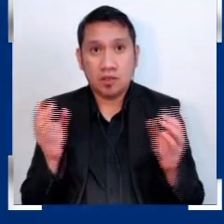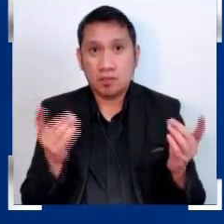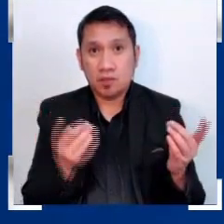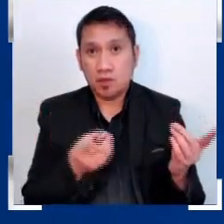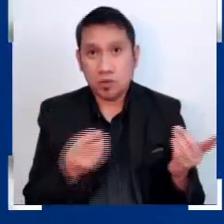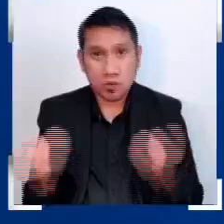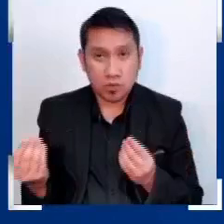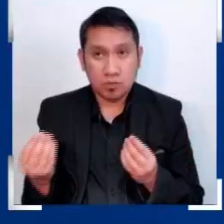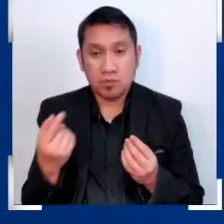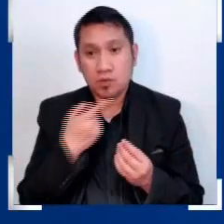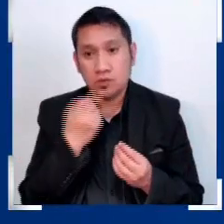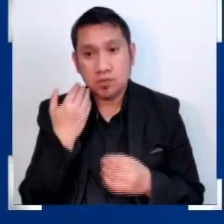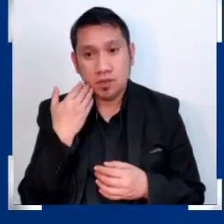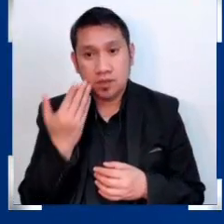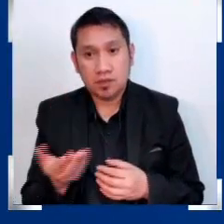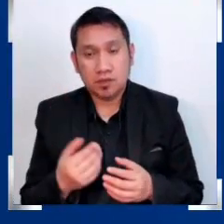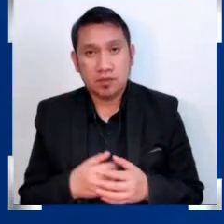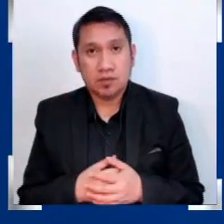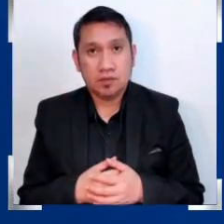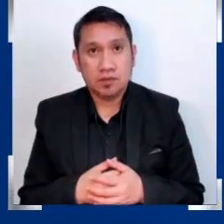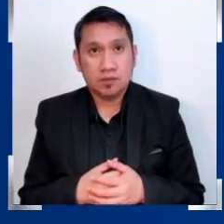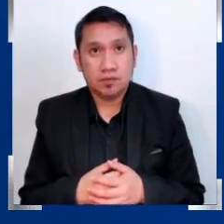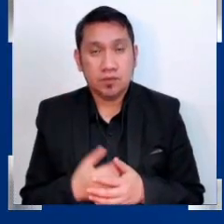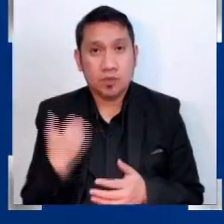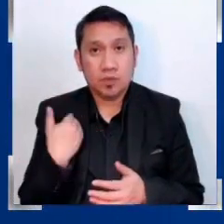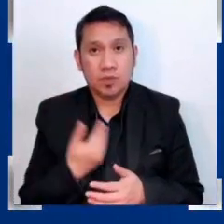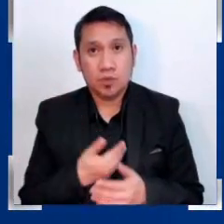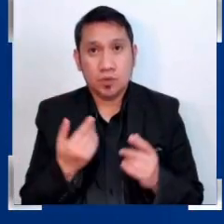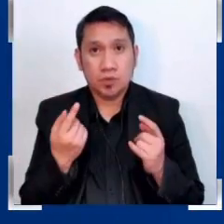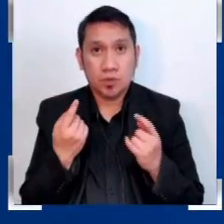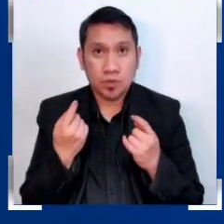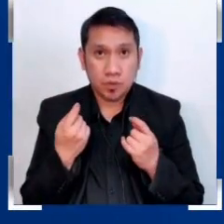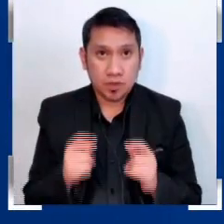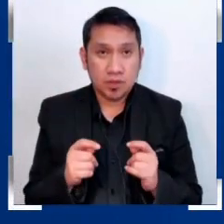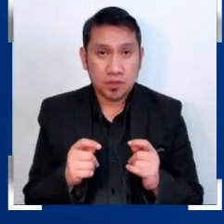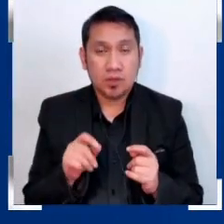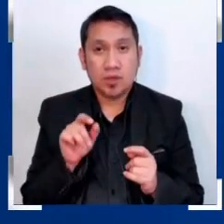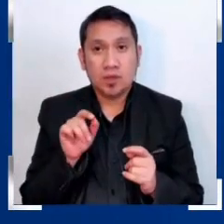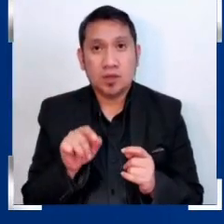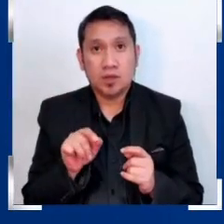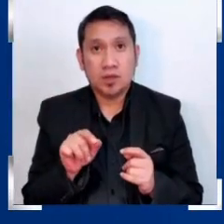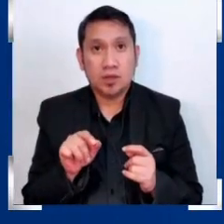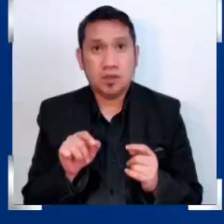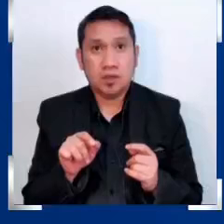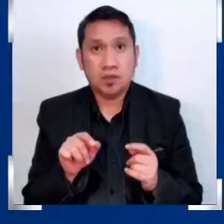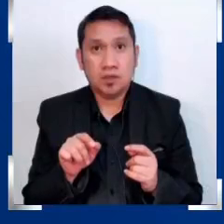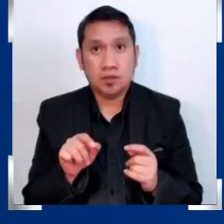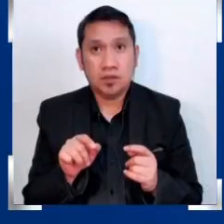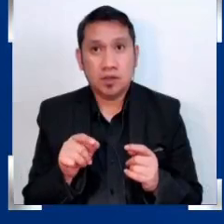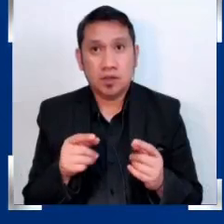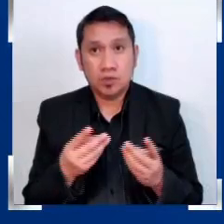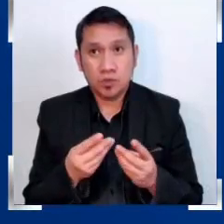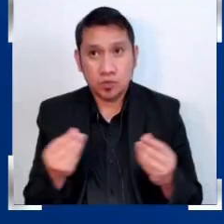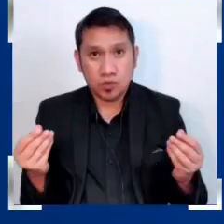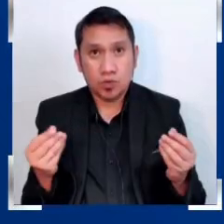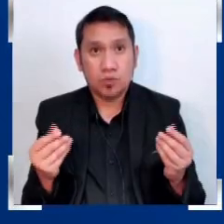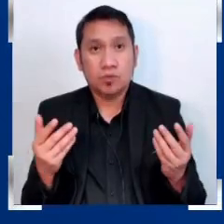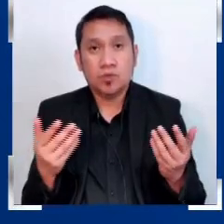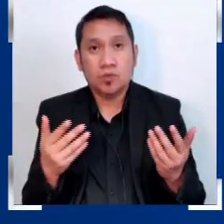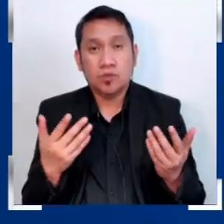nawala ni try gid amo ang wala mo report na pasob ni kasuwa para po matagaan po og wa justisya